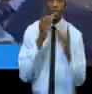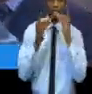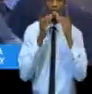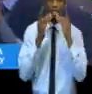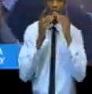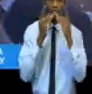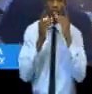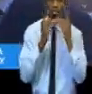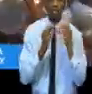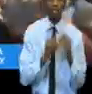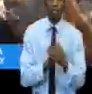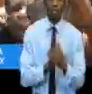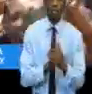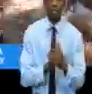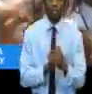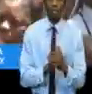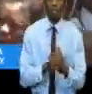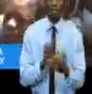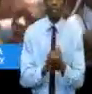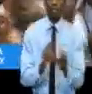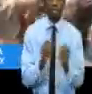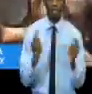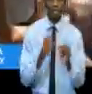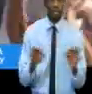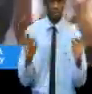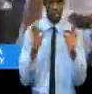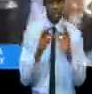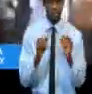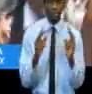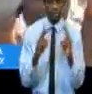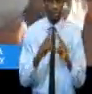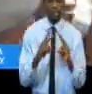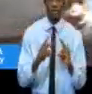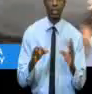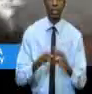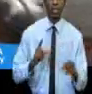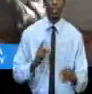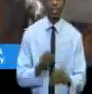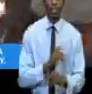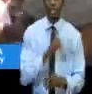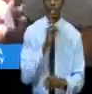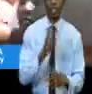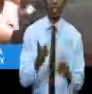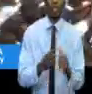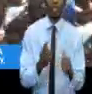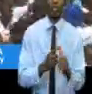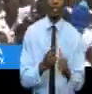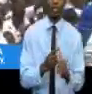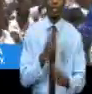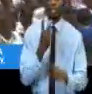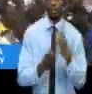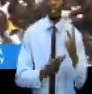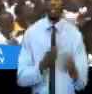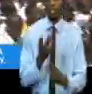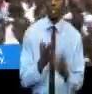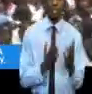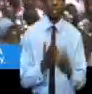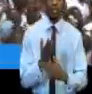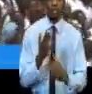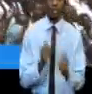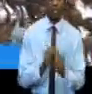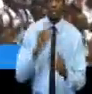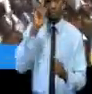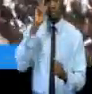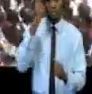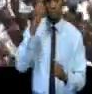mu makutumi yetu. La ville de Likasi a le privilège d'être la première à être visitée par l'autorité provinciale depuis